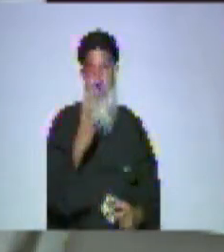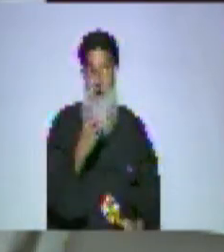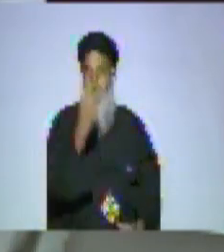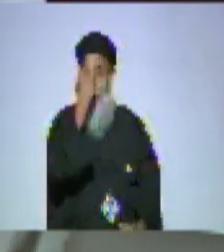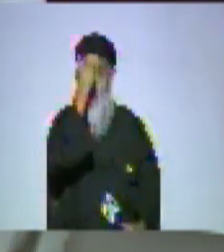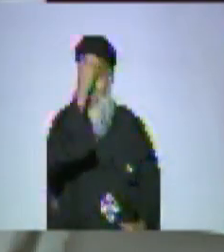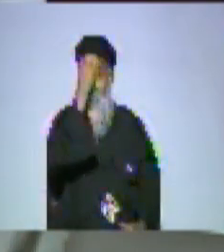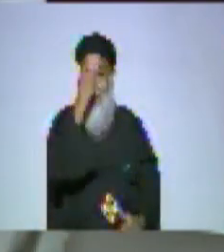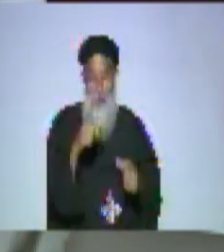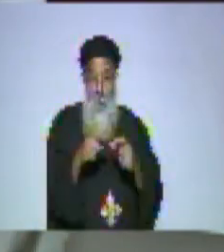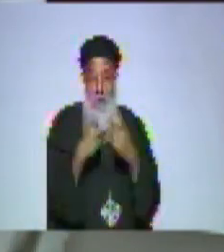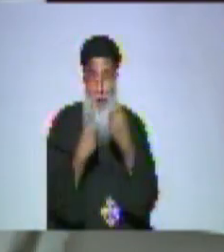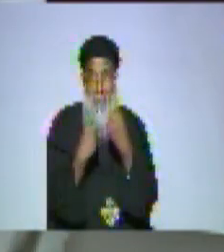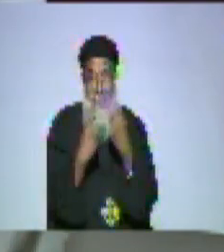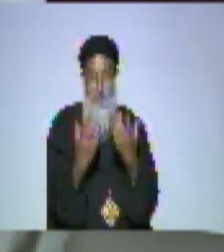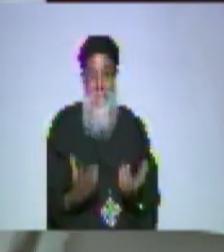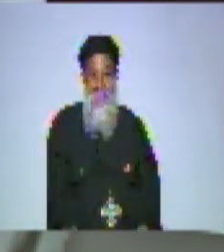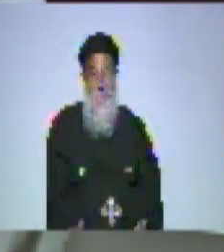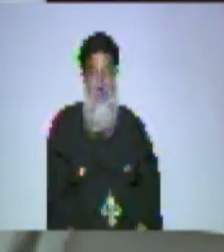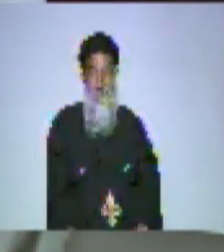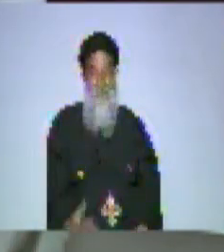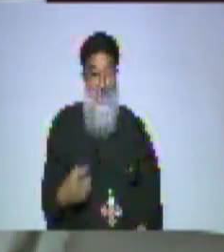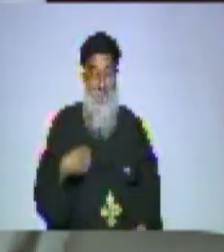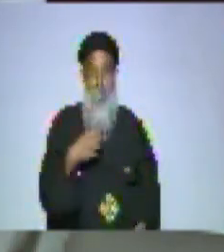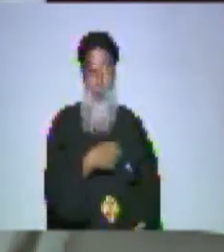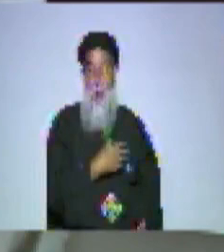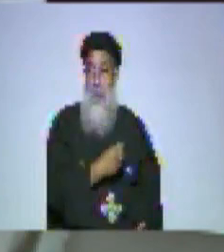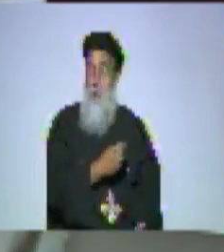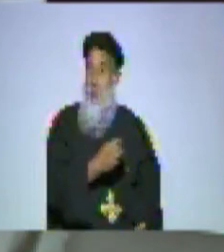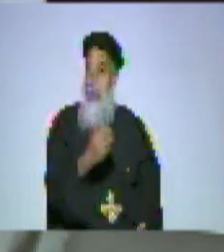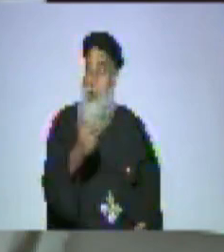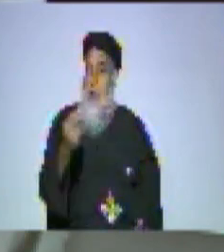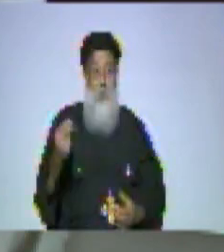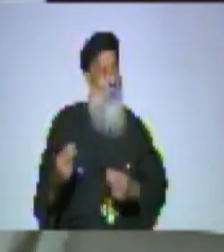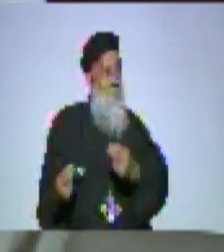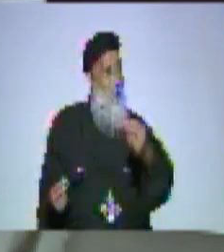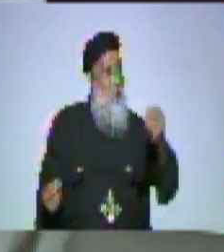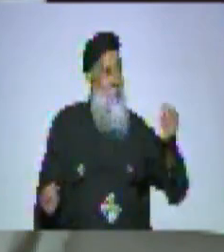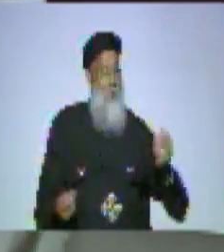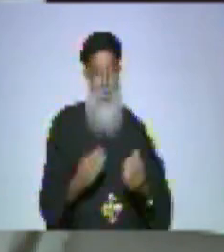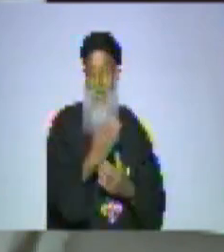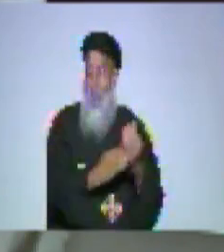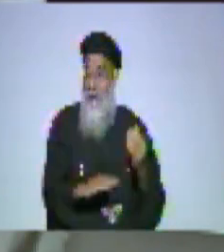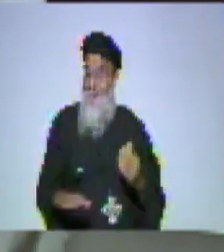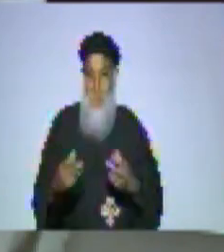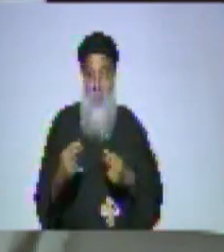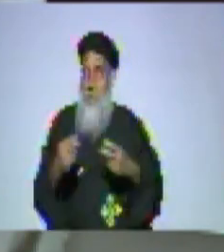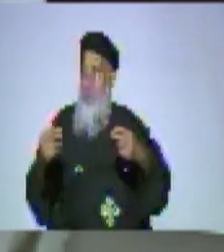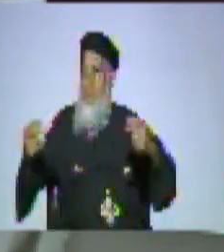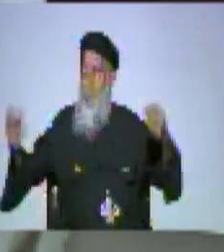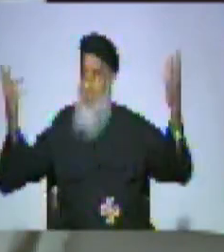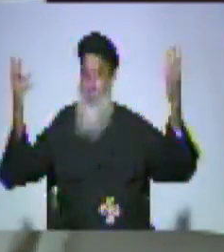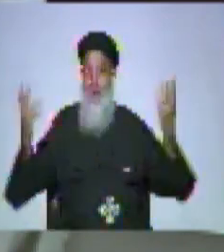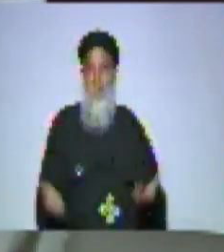اقل حاجه لان الستات اكتر من الرجال والاطفال اكتر من الاتنين